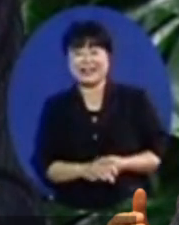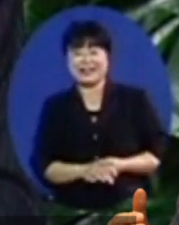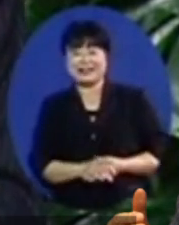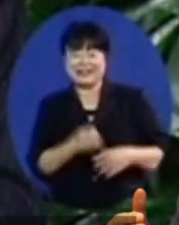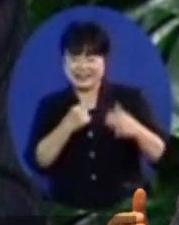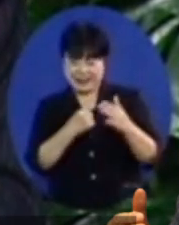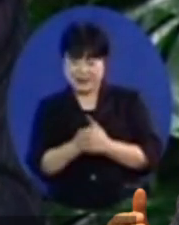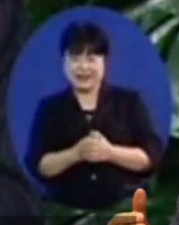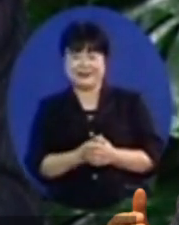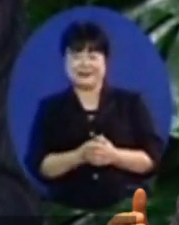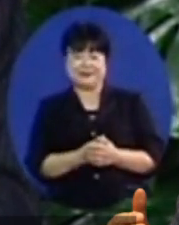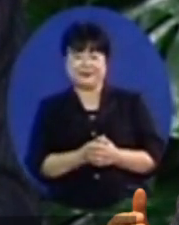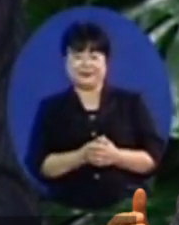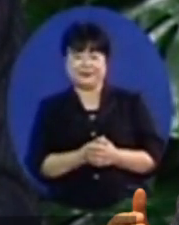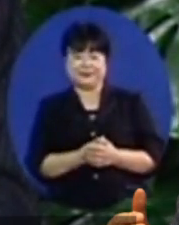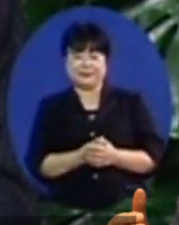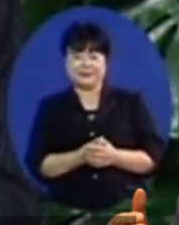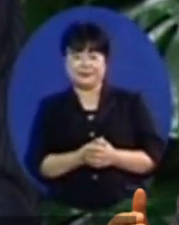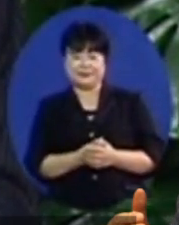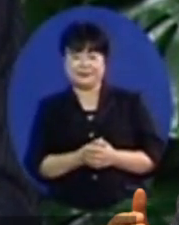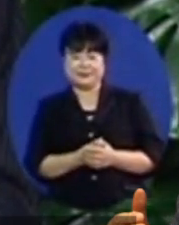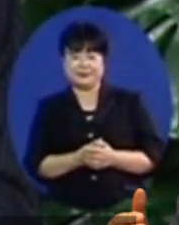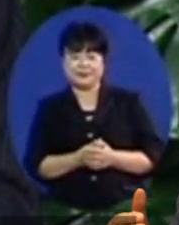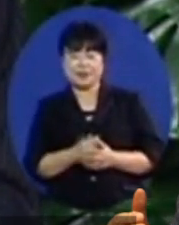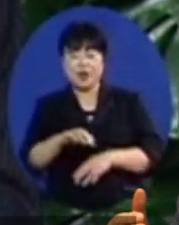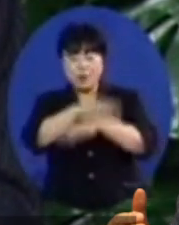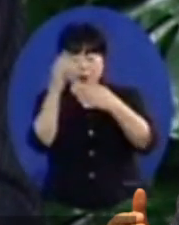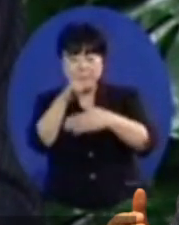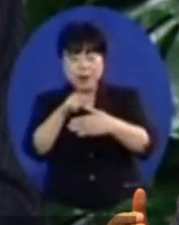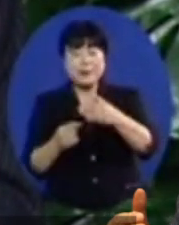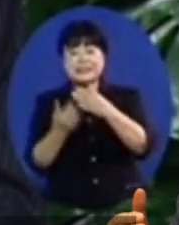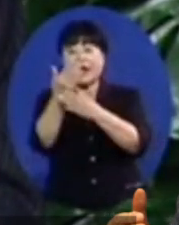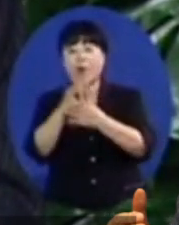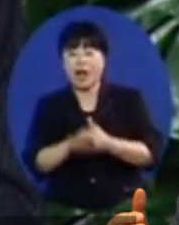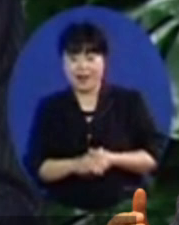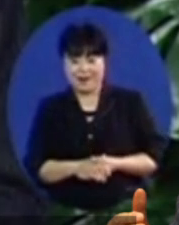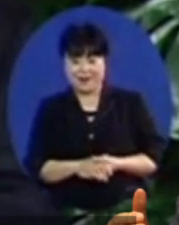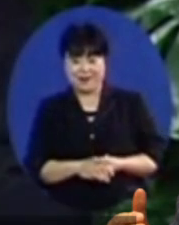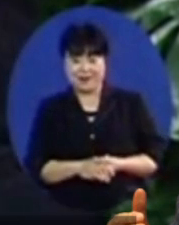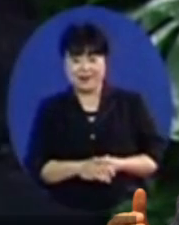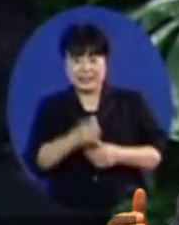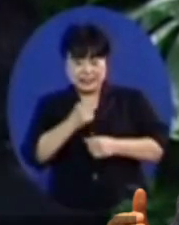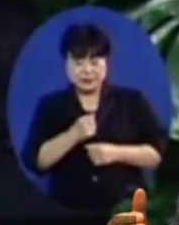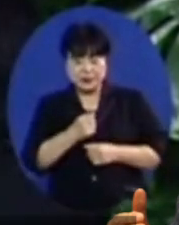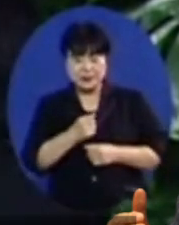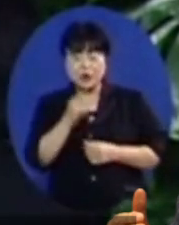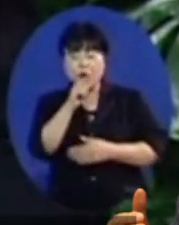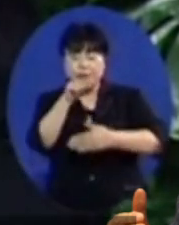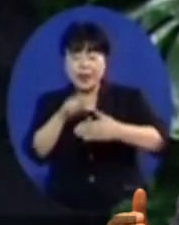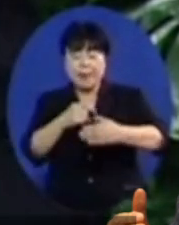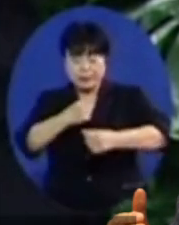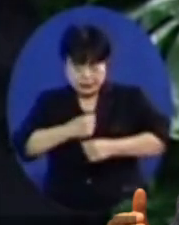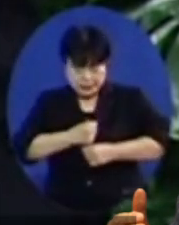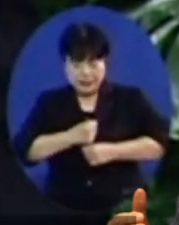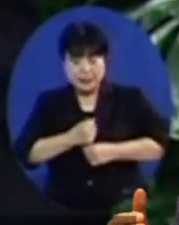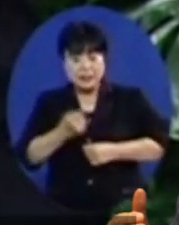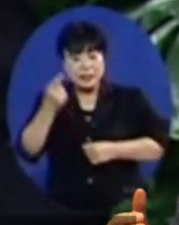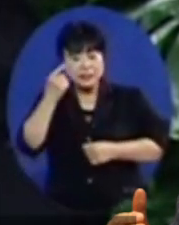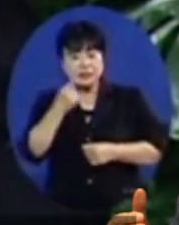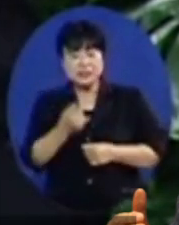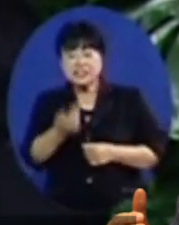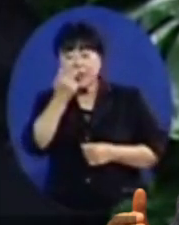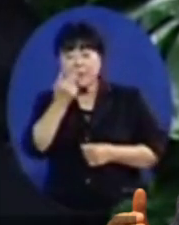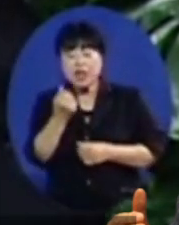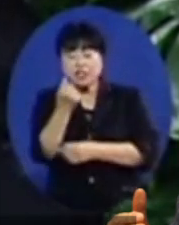그러므로 보세요, 모든 것이 마음에서 나오지 않습니까? 지킬 만한 것보다 내 마음을 지켜라. 생명이 그는